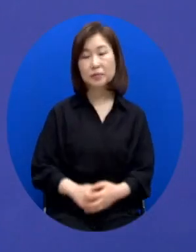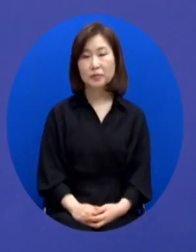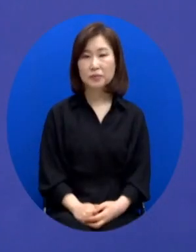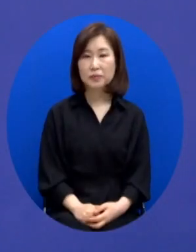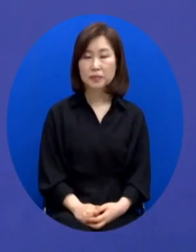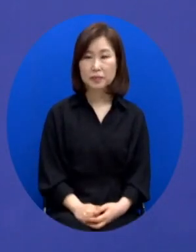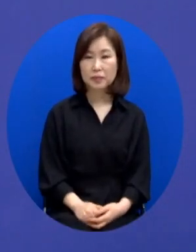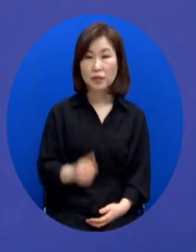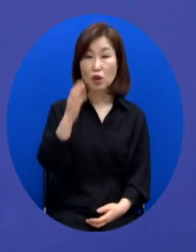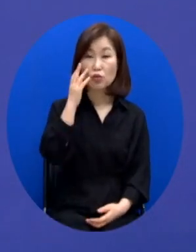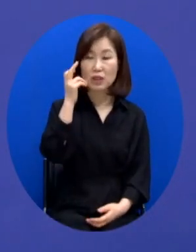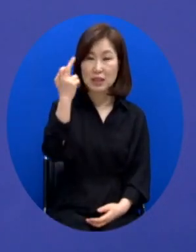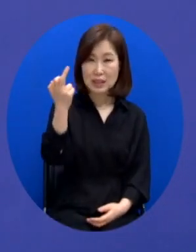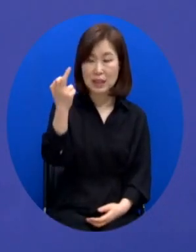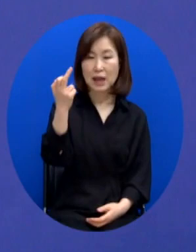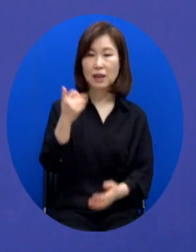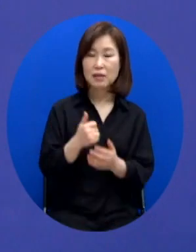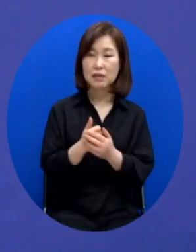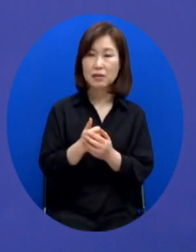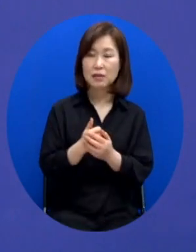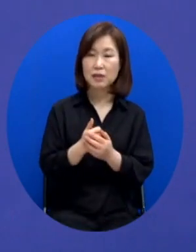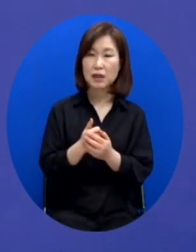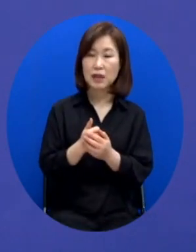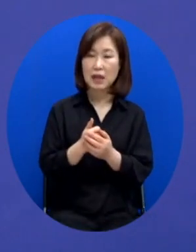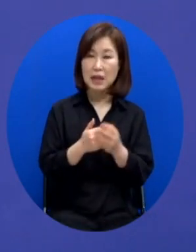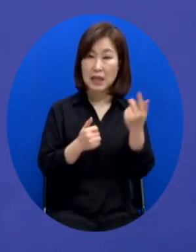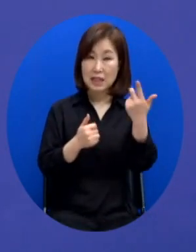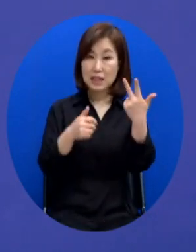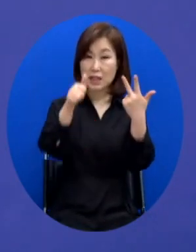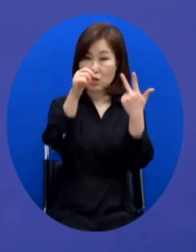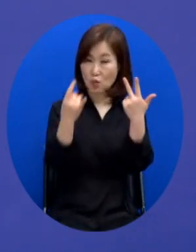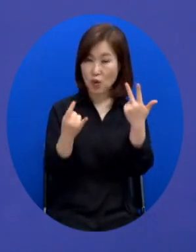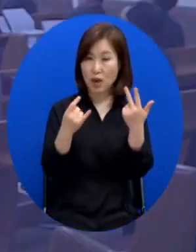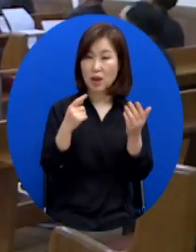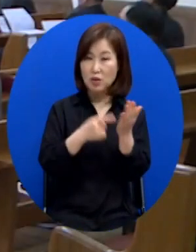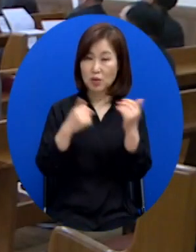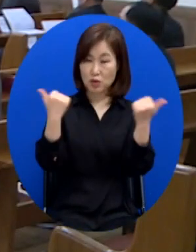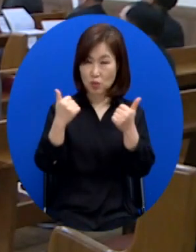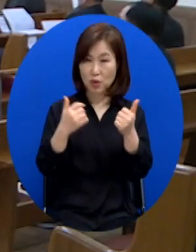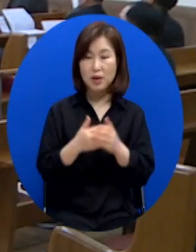CTS 울산방송운영위원회가 7회기 정기총회를 가졌습니다.